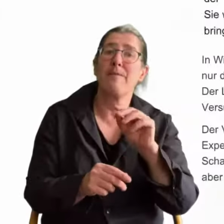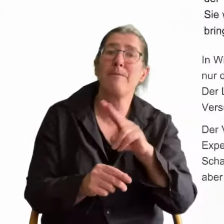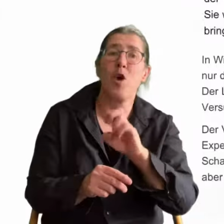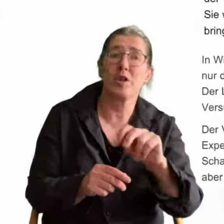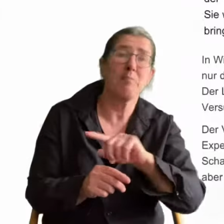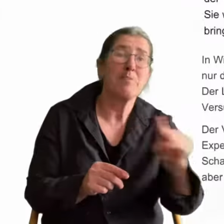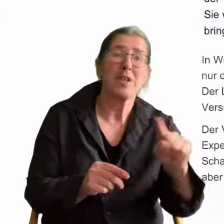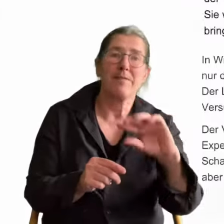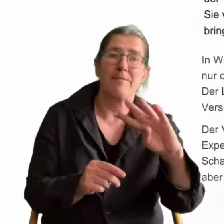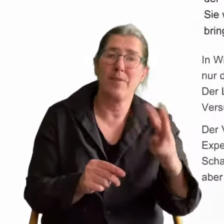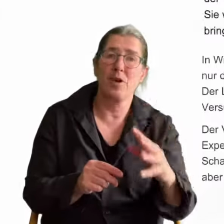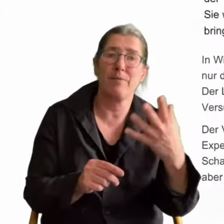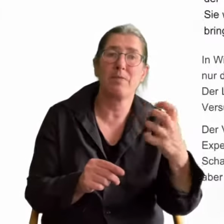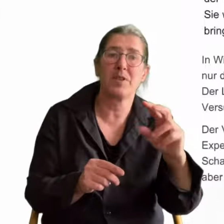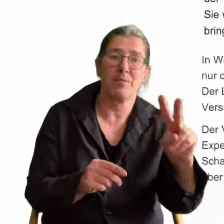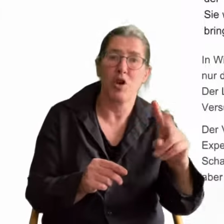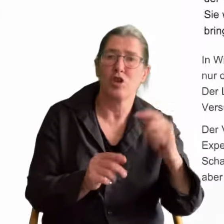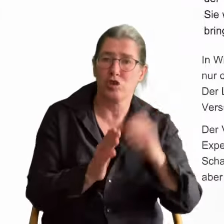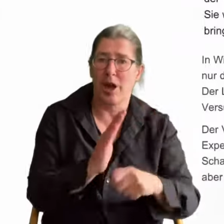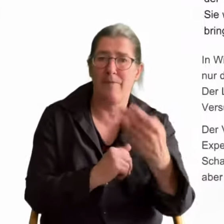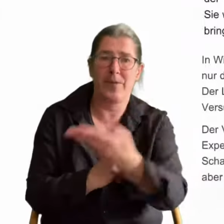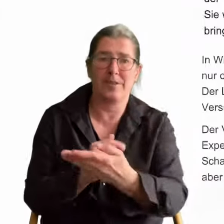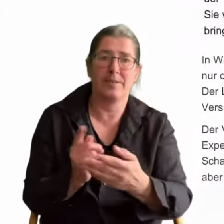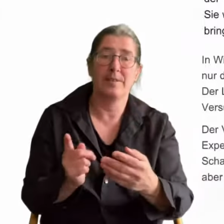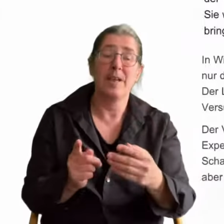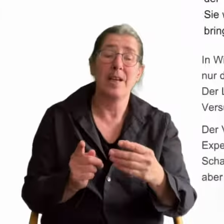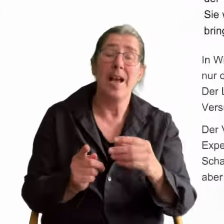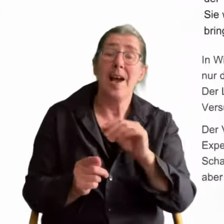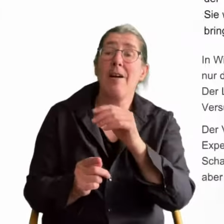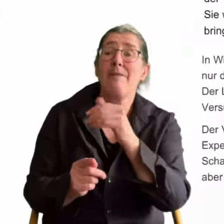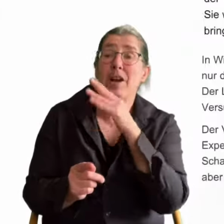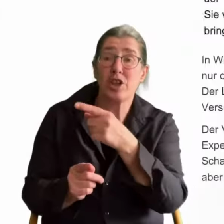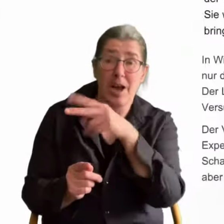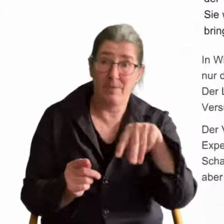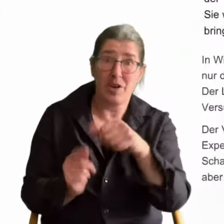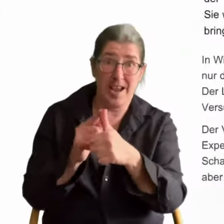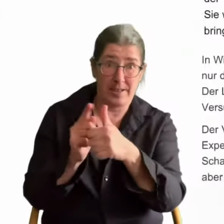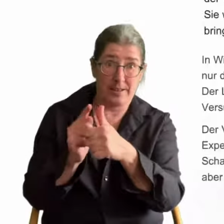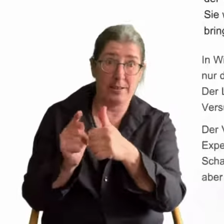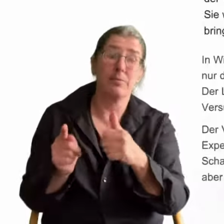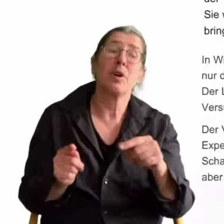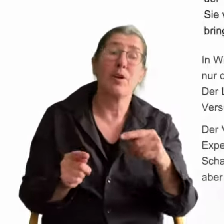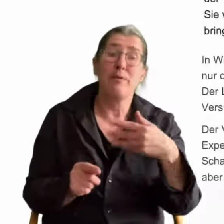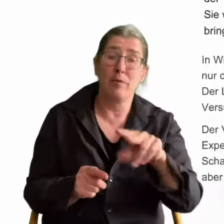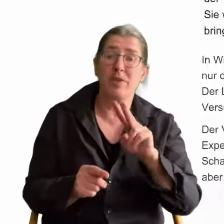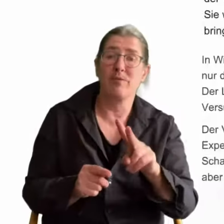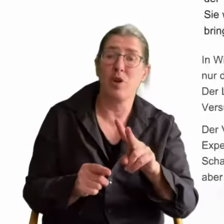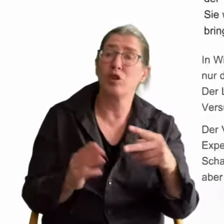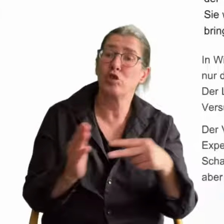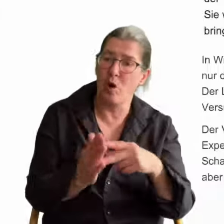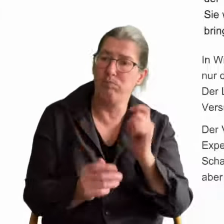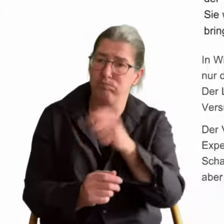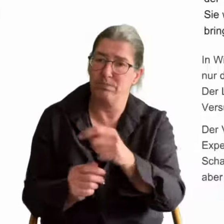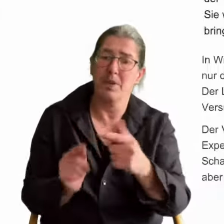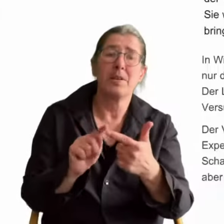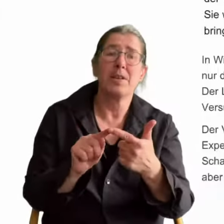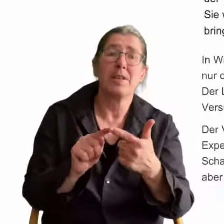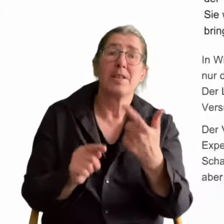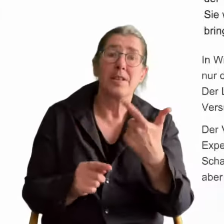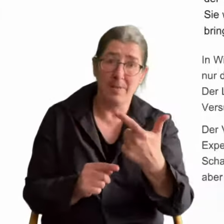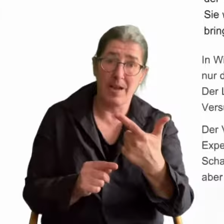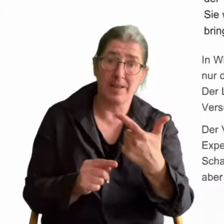bis 450 volt bestraften also bei der ersten falschen antwort hat der schüler ein stromschlag mit 15 wort gekriegt bei